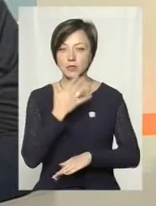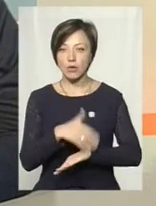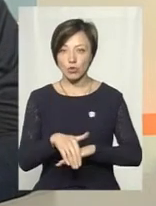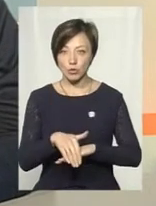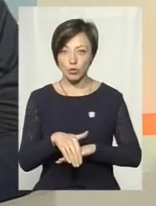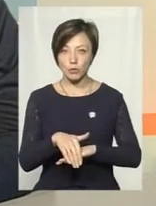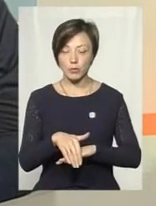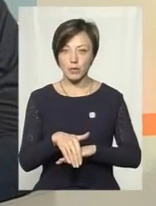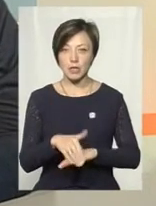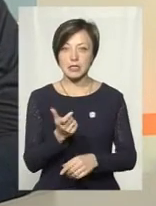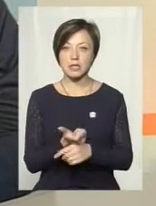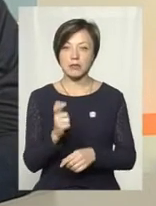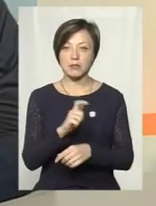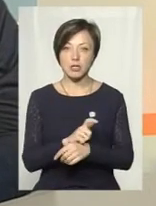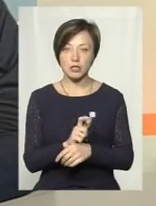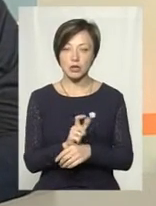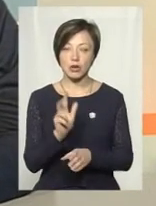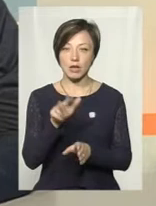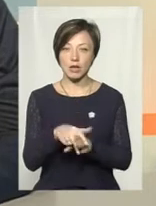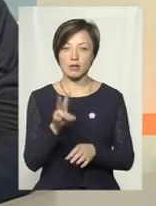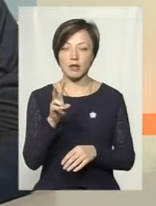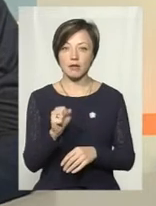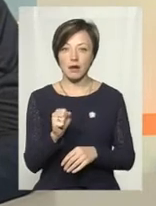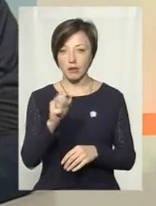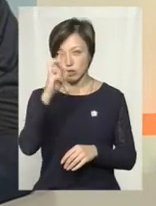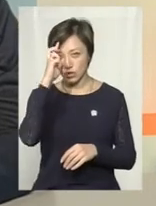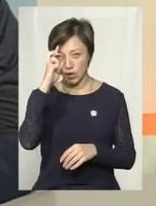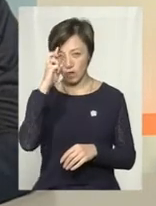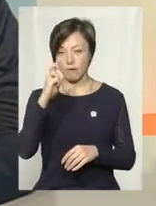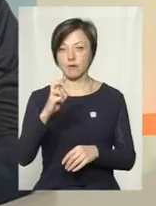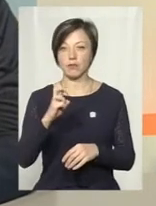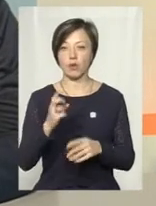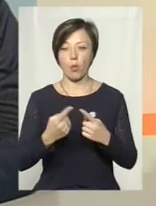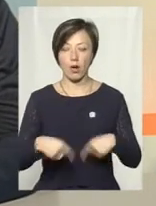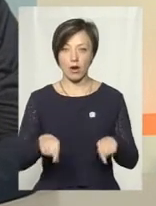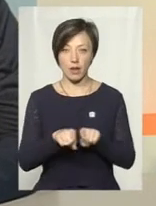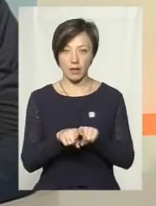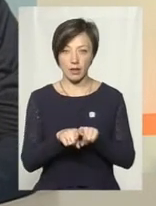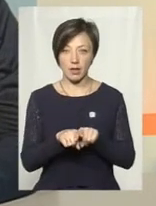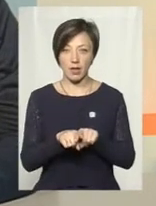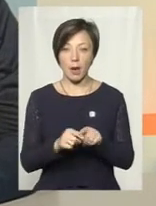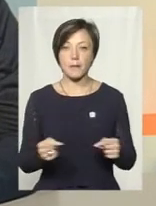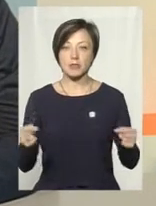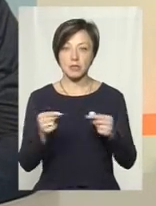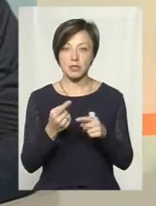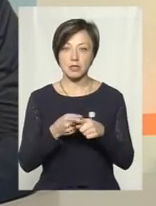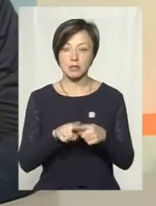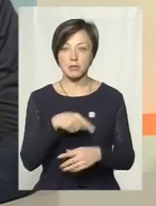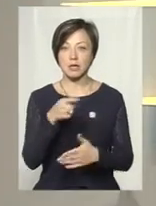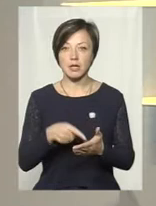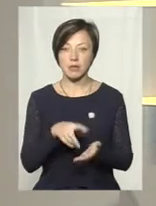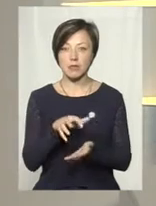вона здебільшого кладеться на державу, тобто на державні органи. Безпосередньо цим питанням